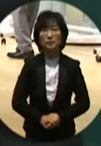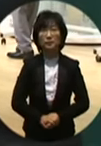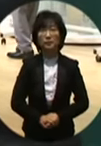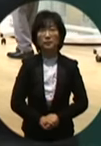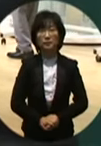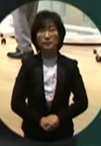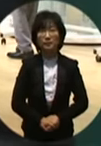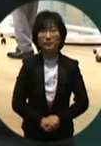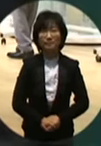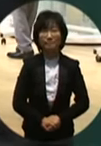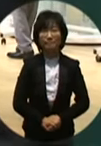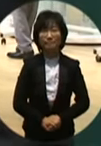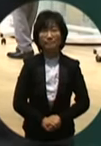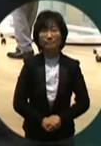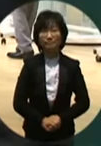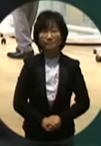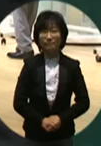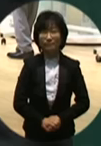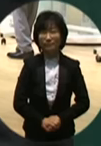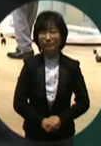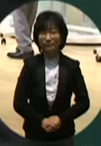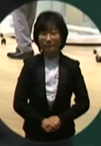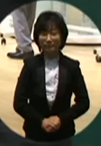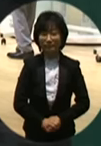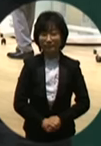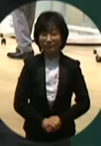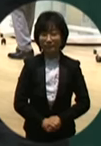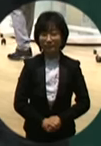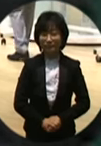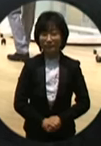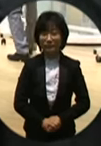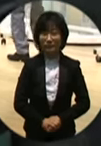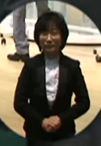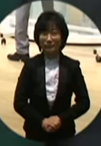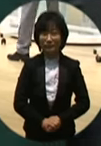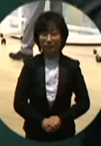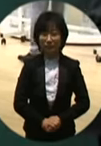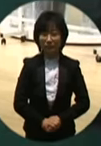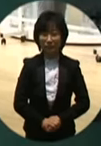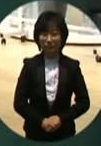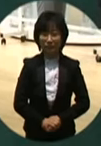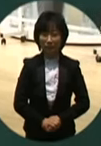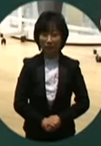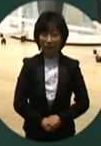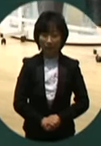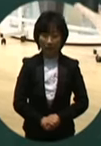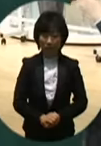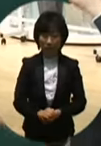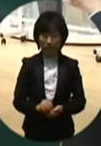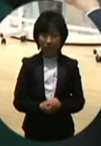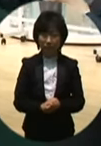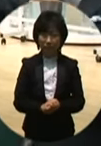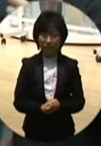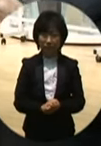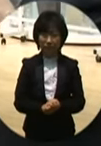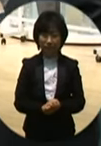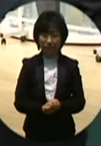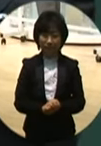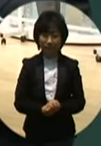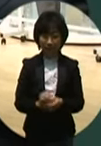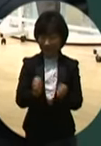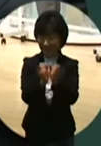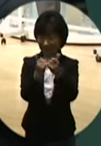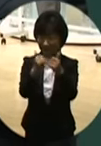biggest problem. 저 사람들이 가장 많이 접하고 있는 운동, 이 귀신 들리는 운동이 전 세계적인